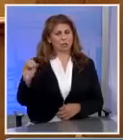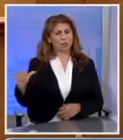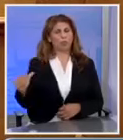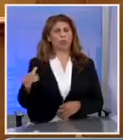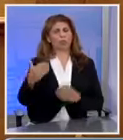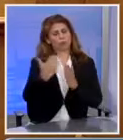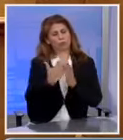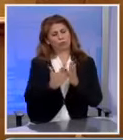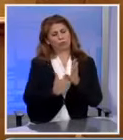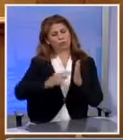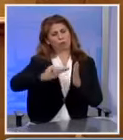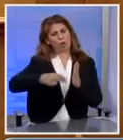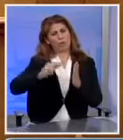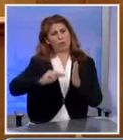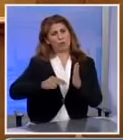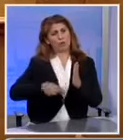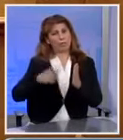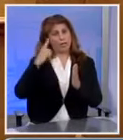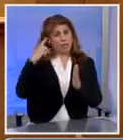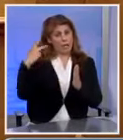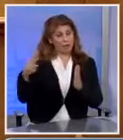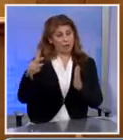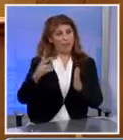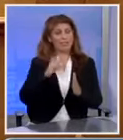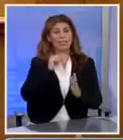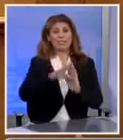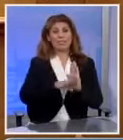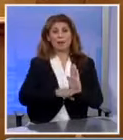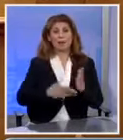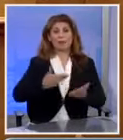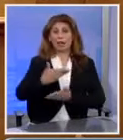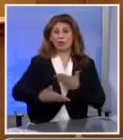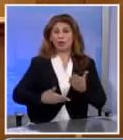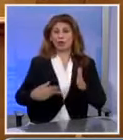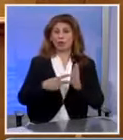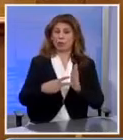Ήταν η άποψή σας τη συνταγματική αναθεώρηση του 2014.